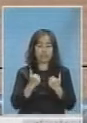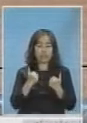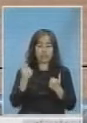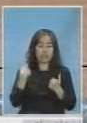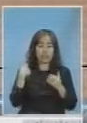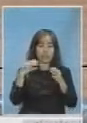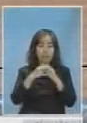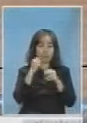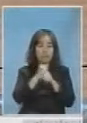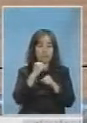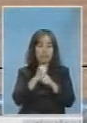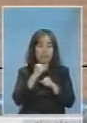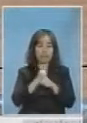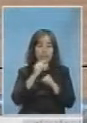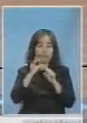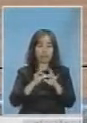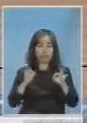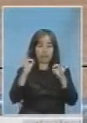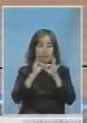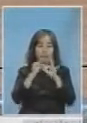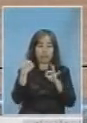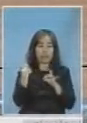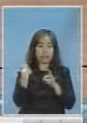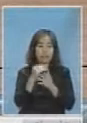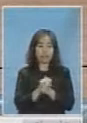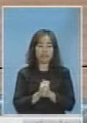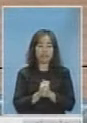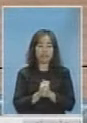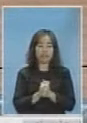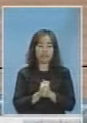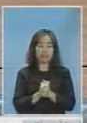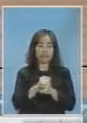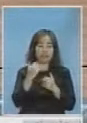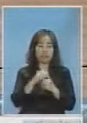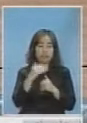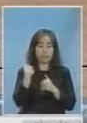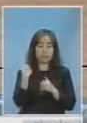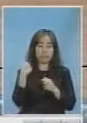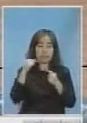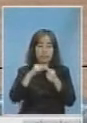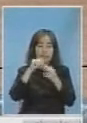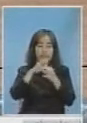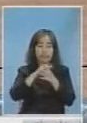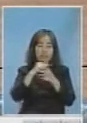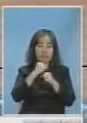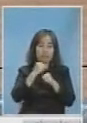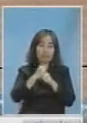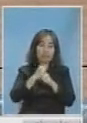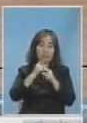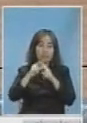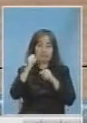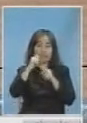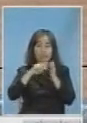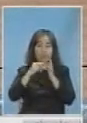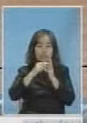านสำคัญอยู่หน่วยงานหนึ่งซึ่งถูกละเลยมาโดยตลอดแล้วก็มองข้ามในการทำ